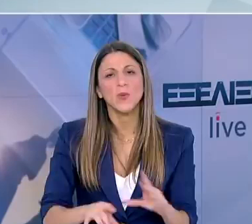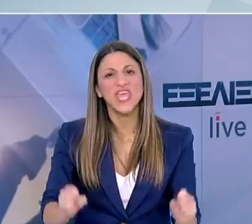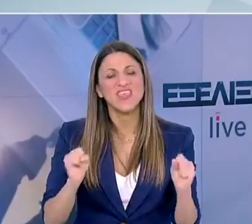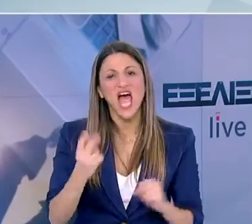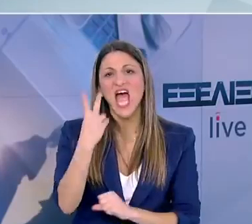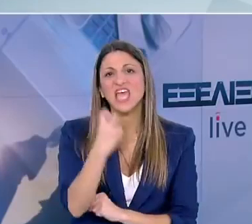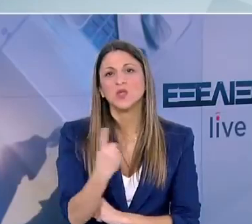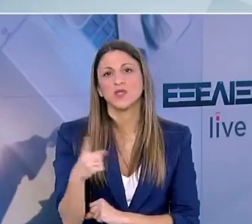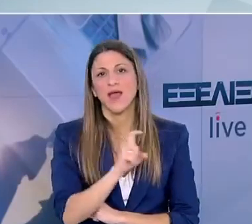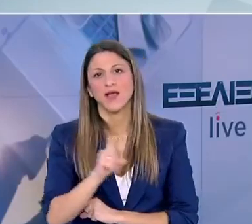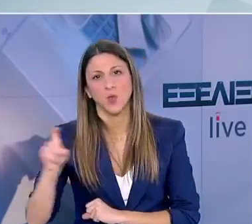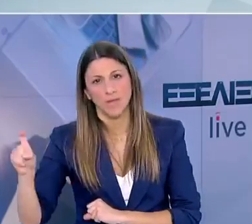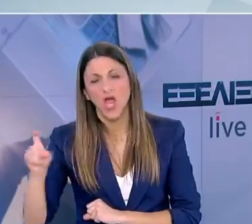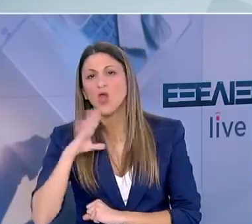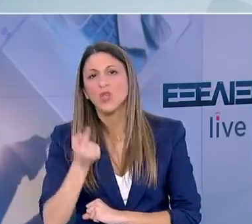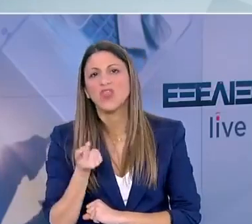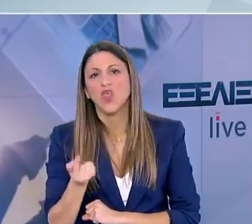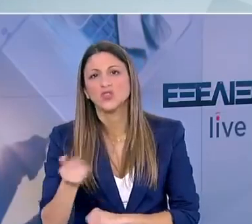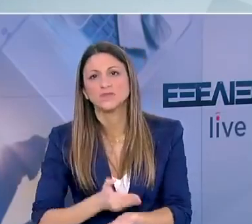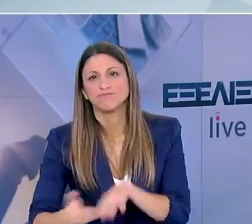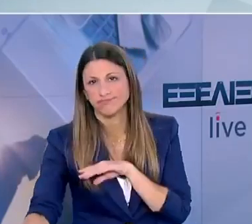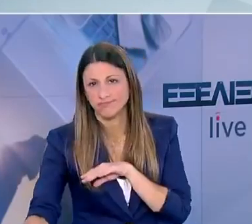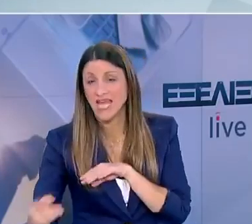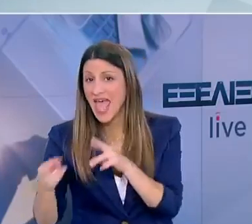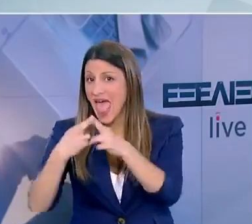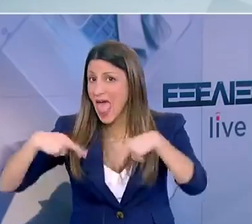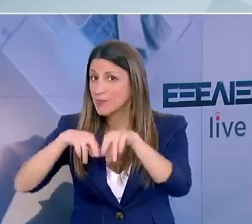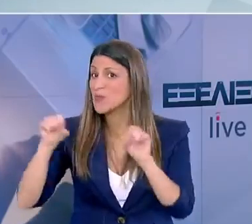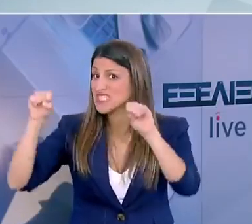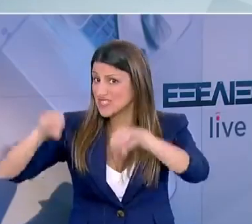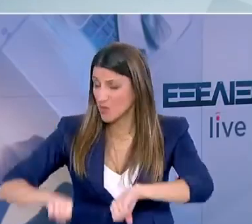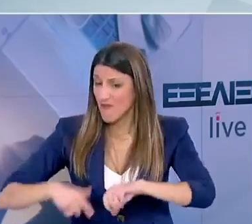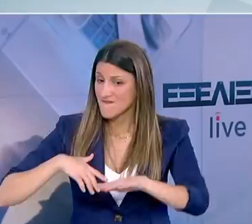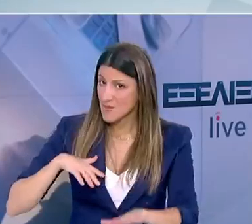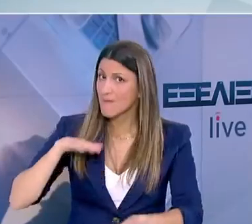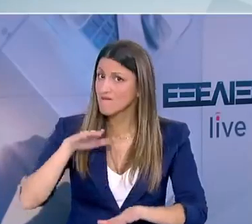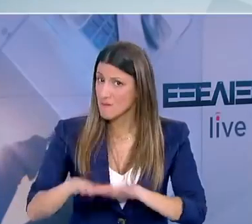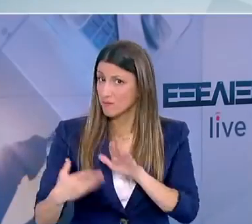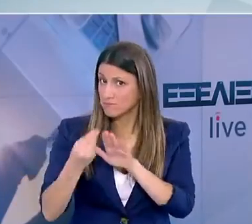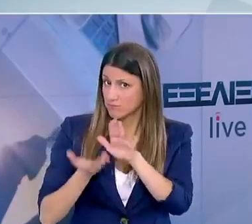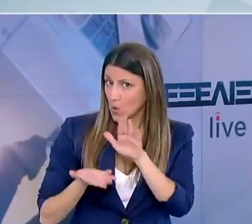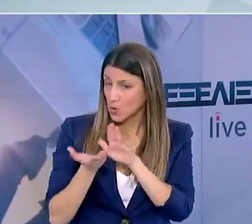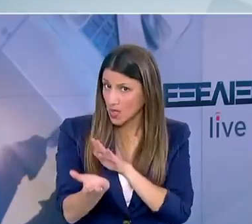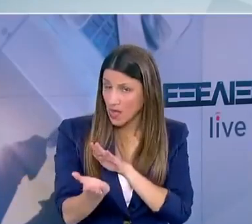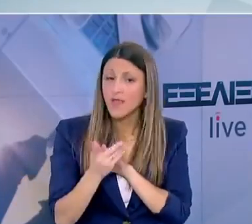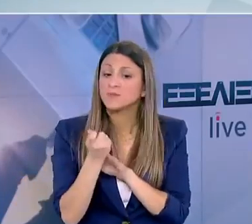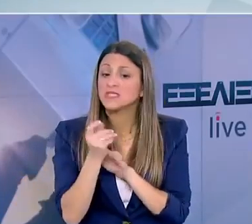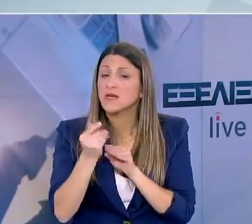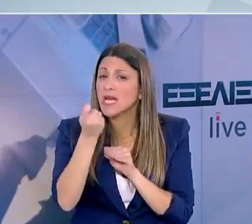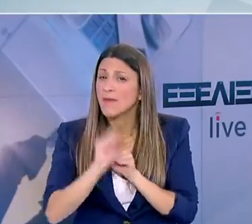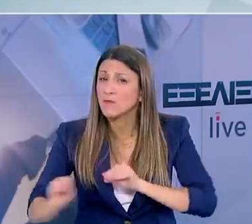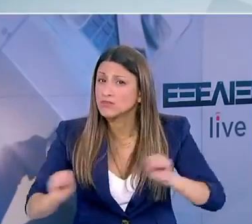21 εκατομμύρια από τη μη καταβολή της δόσης. Συμφωνεί η Επιτροπή σας με αυτά τα βήματα και αυτού του είδους κατανομή των πόρων?